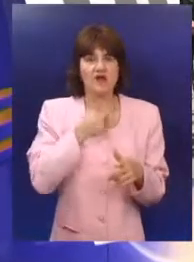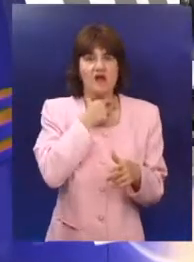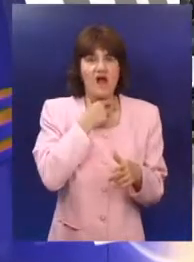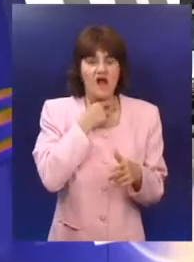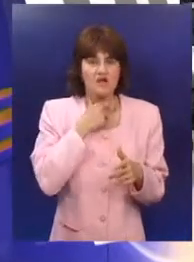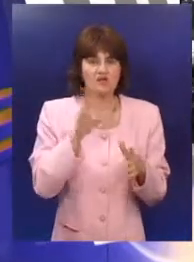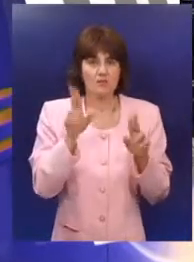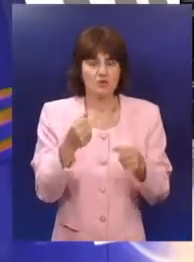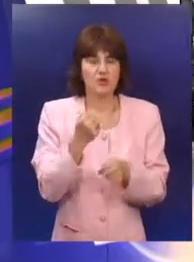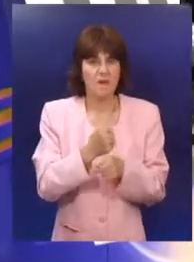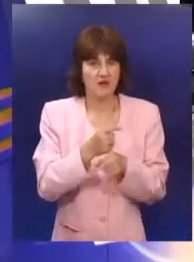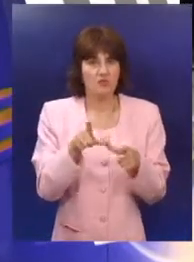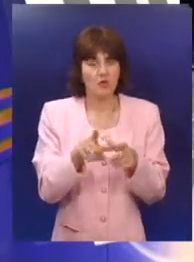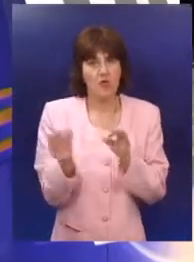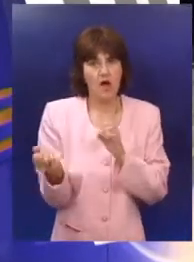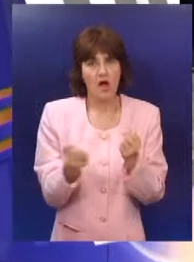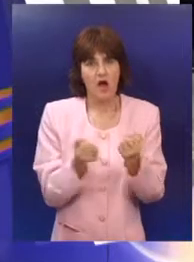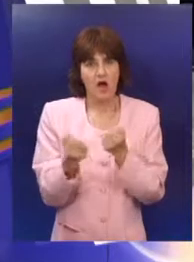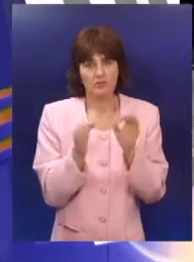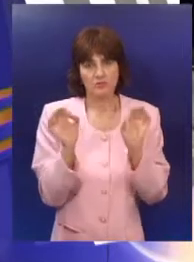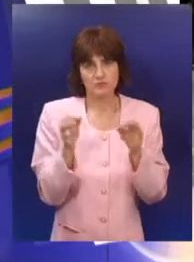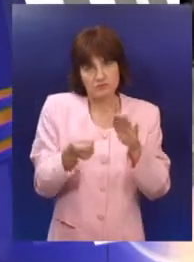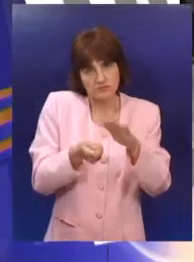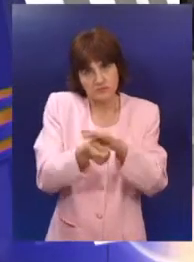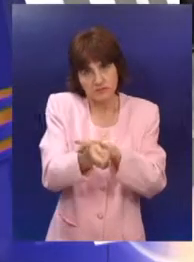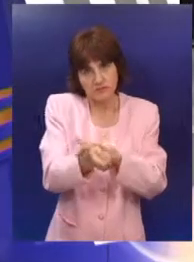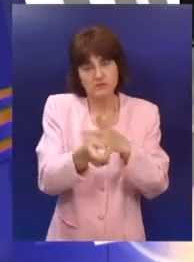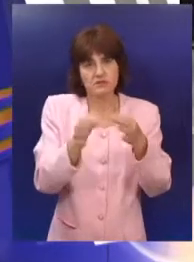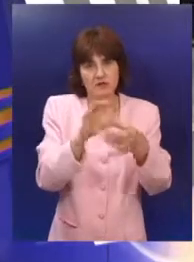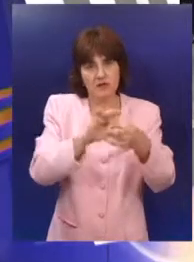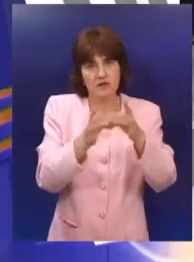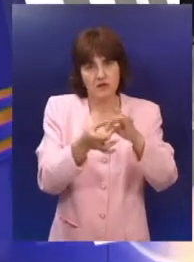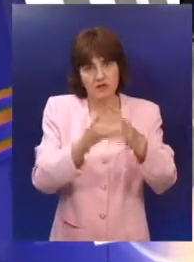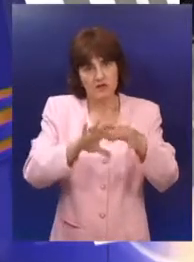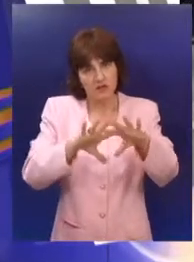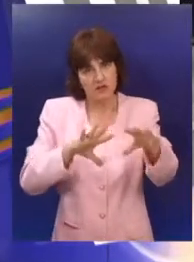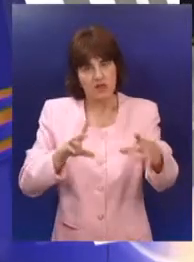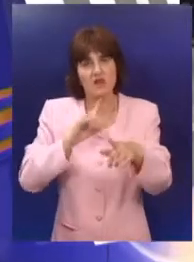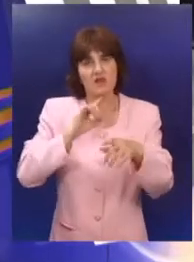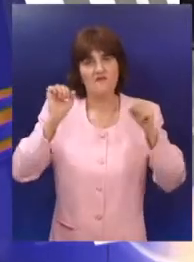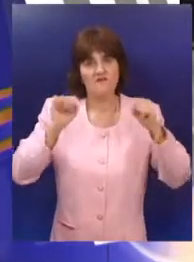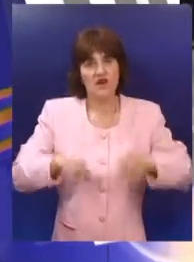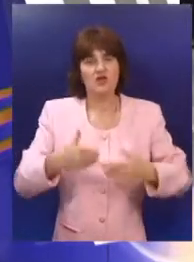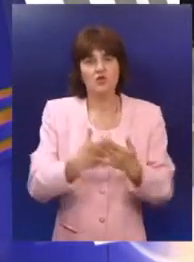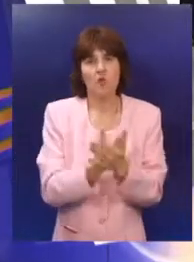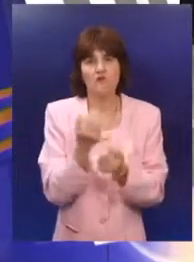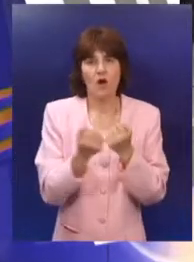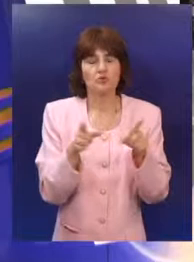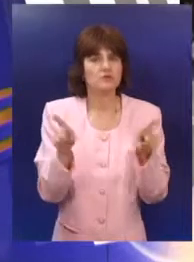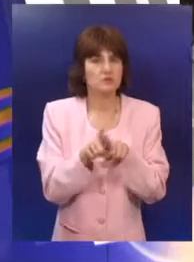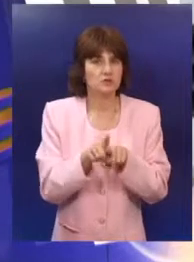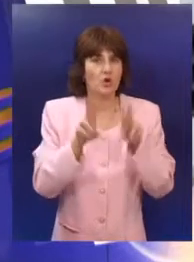ugrađuje prethodnih 20 godina. S obzirom na to da je tehnologija ugradnje gasa napredovala, sada mogu da ga ugrade i vlasnici